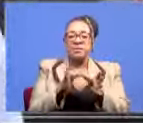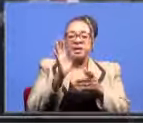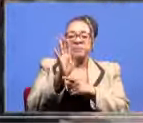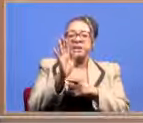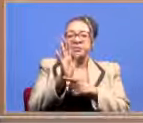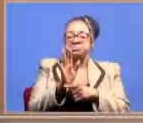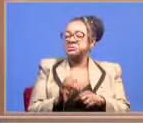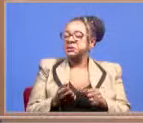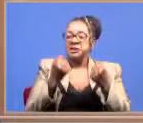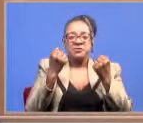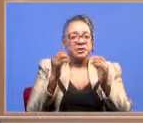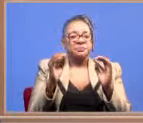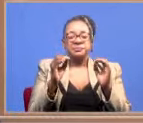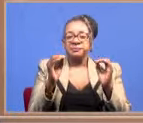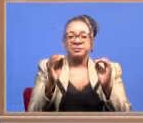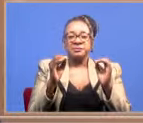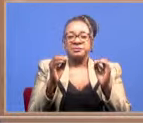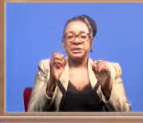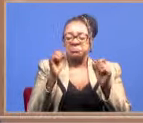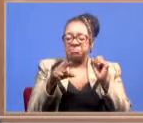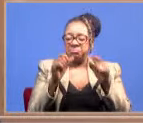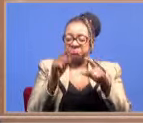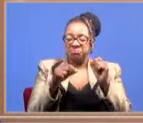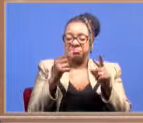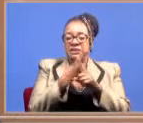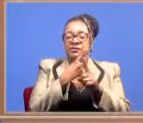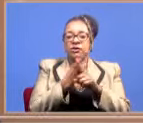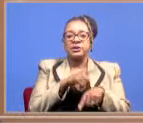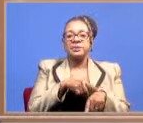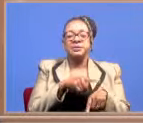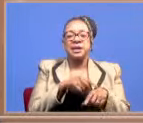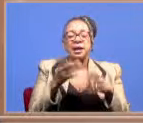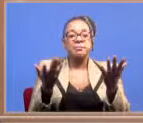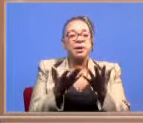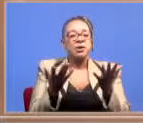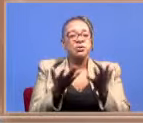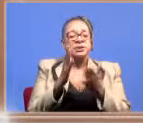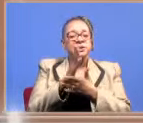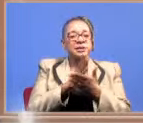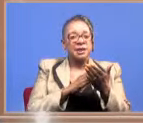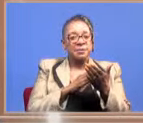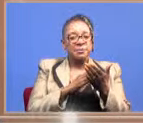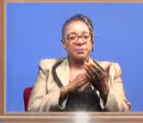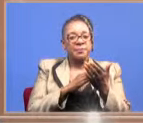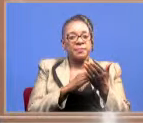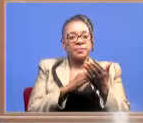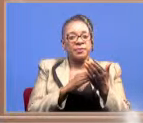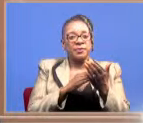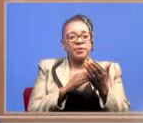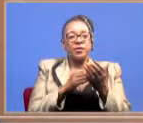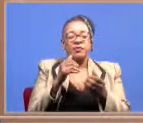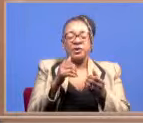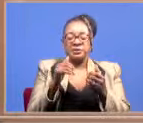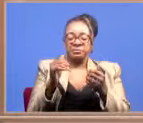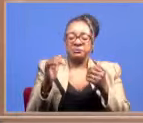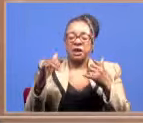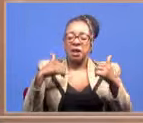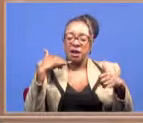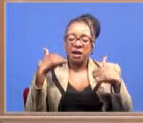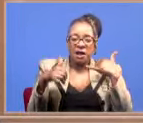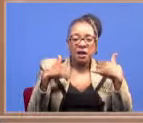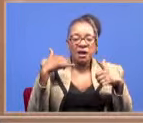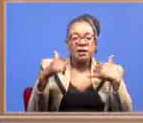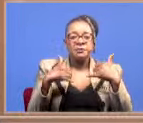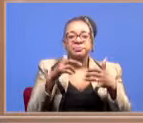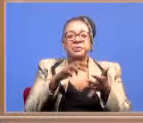hayuko salama. He texted severally about some of the nature of the calls that he's been receiving and the fact that he